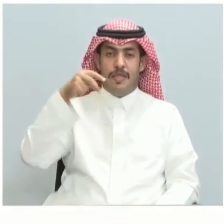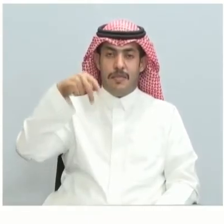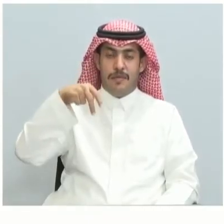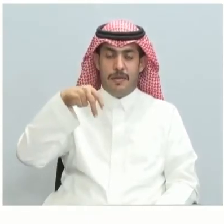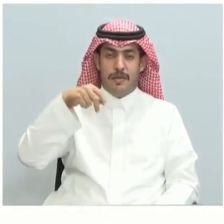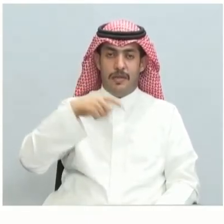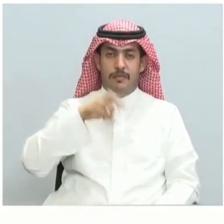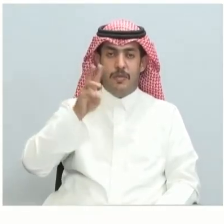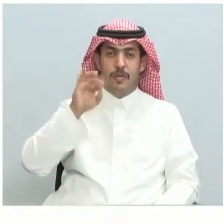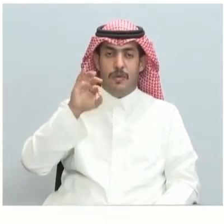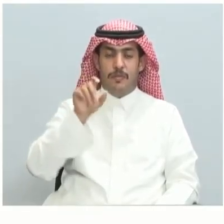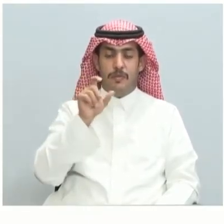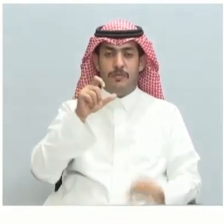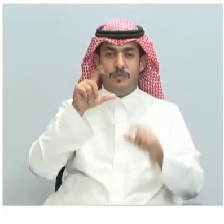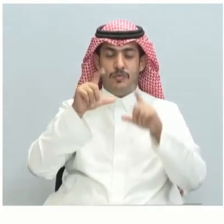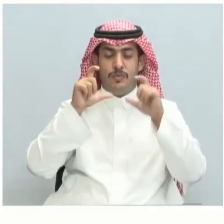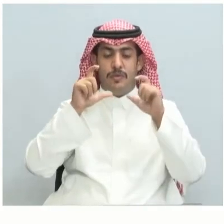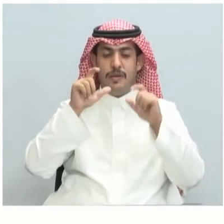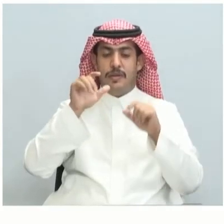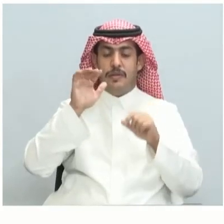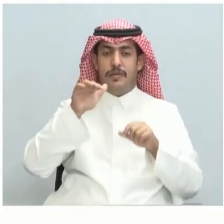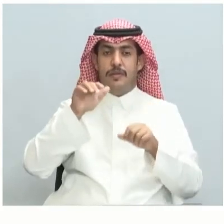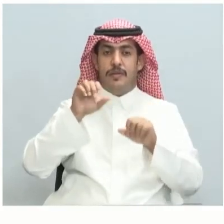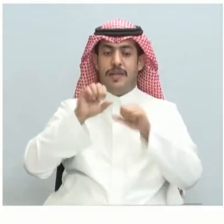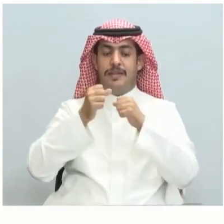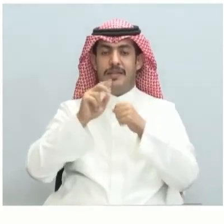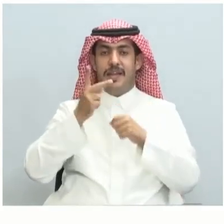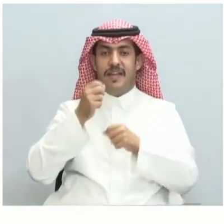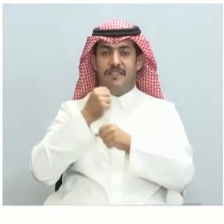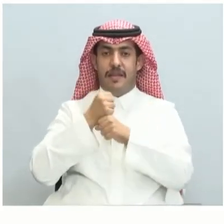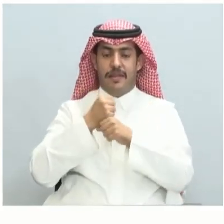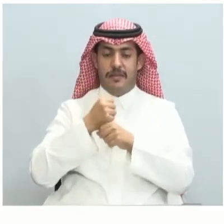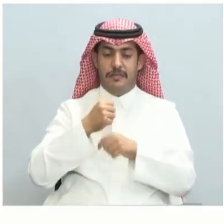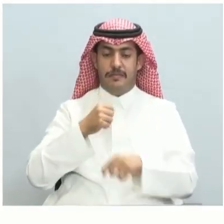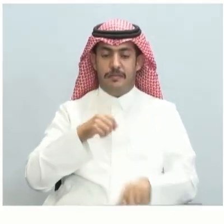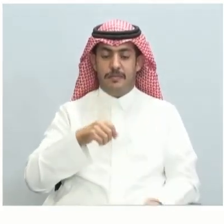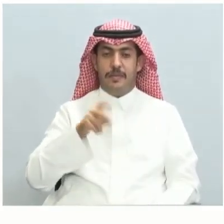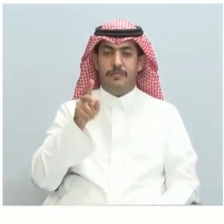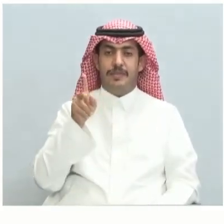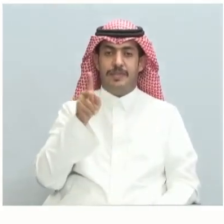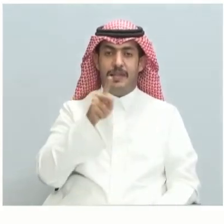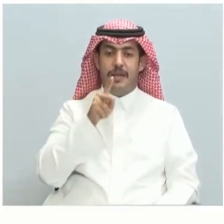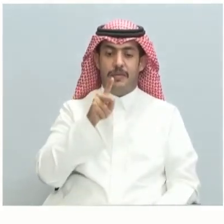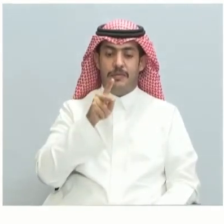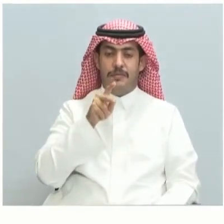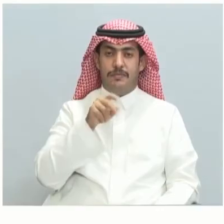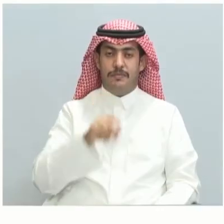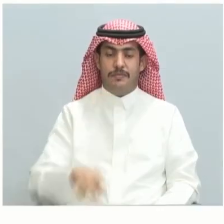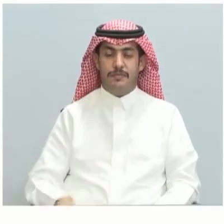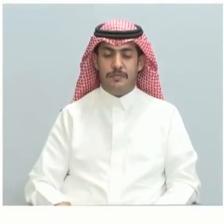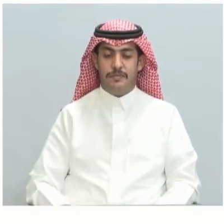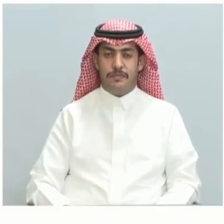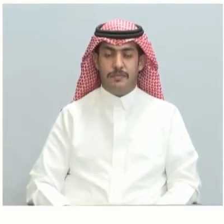نريد ان نكتبها في صوره بارك الله فيكم كسر غير فعلي اذا نكتب يساوي نضع